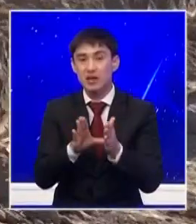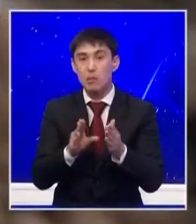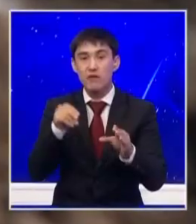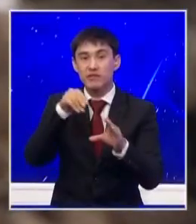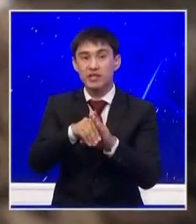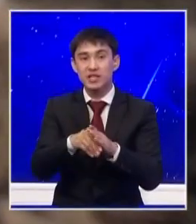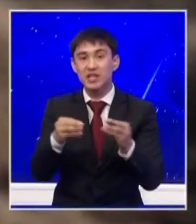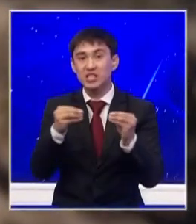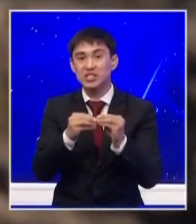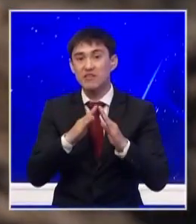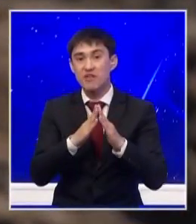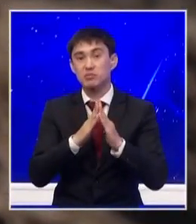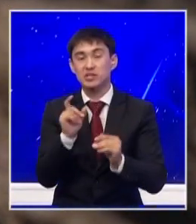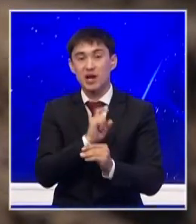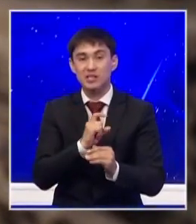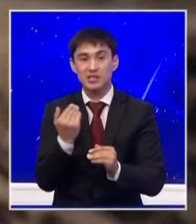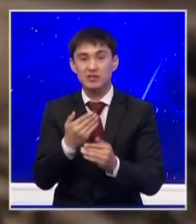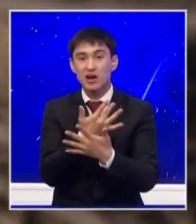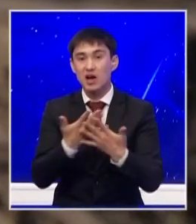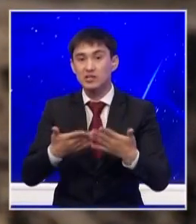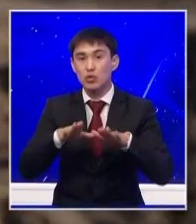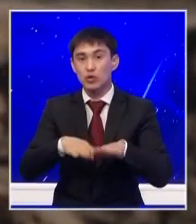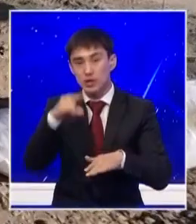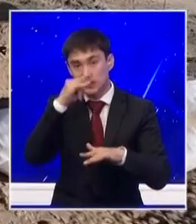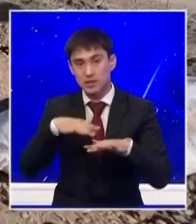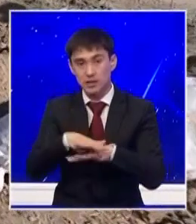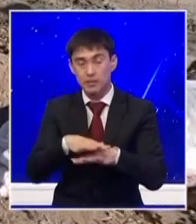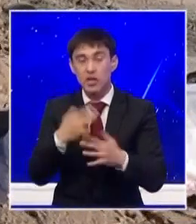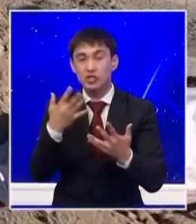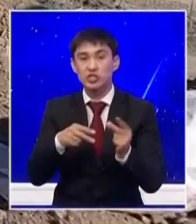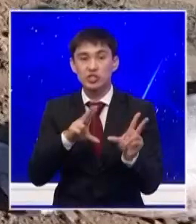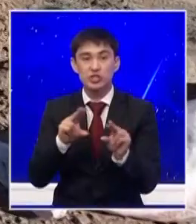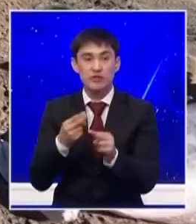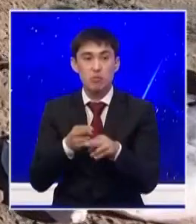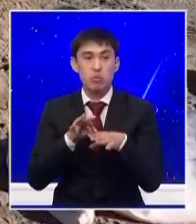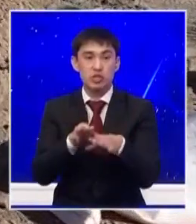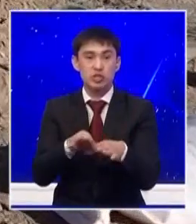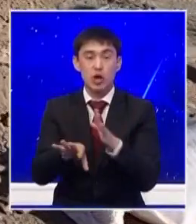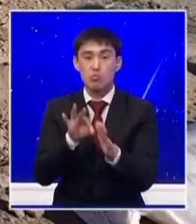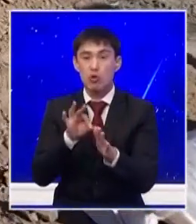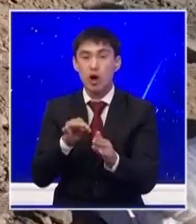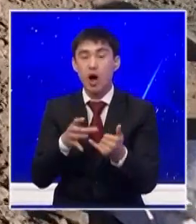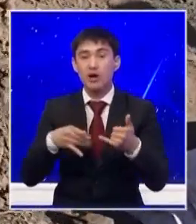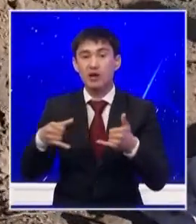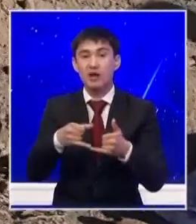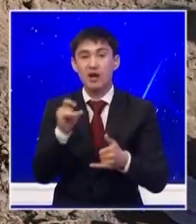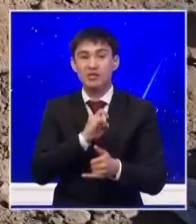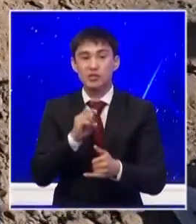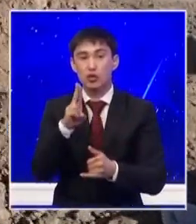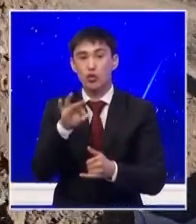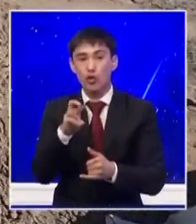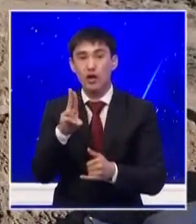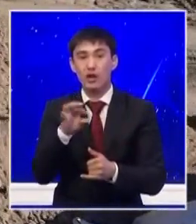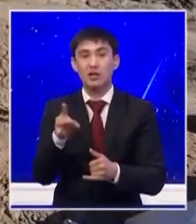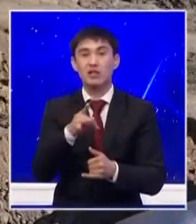были внедрены на 10 фермерских хозяйствах в разных уголках Казахстана в числе счастливчиков прошедших отбор аграрное хозяйство Дон и